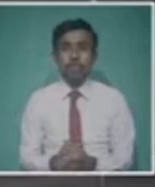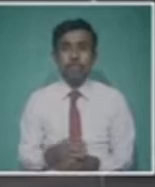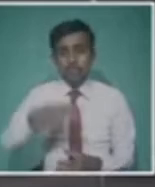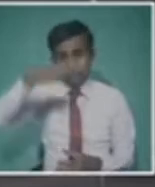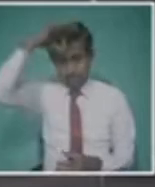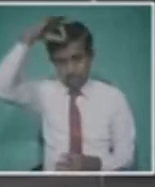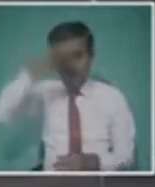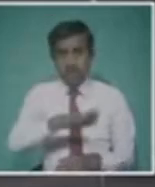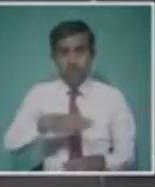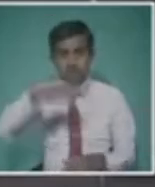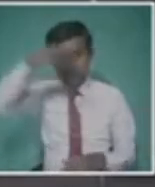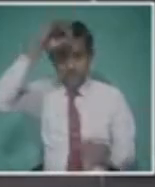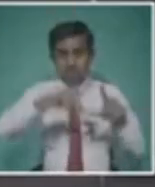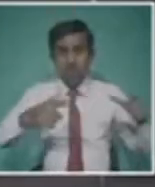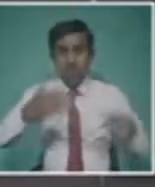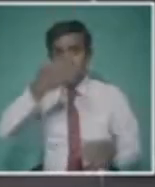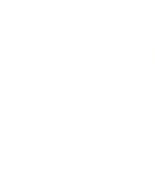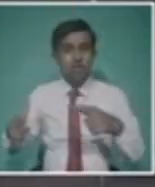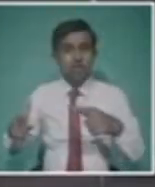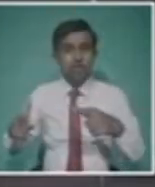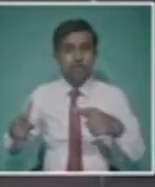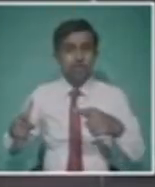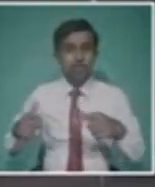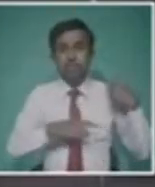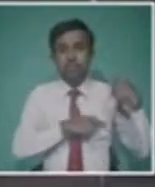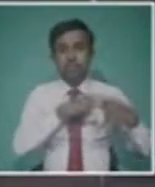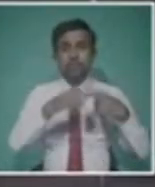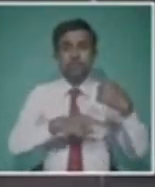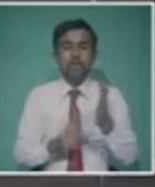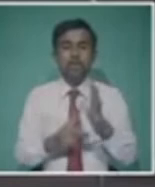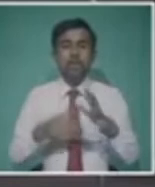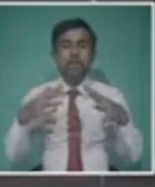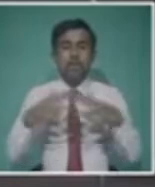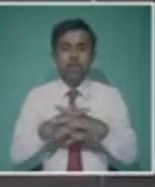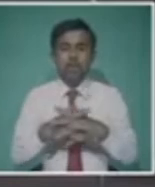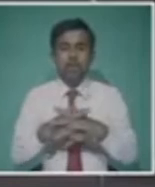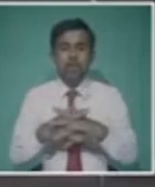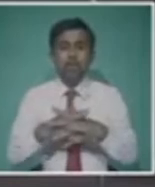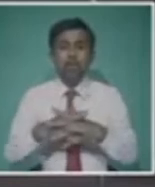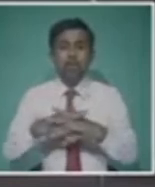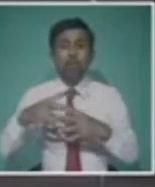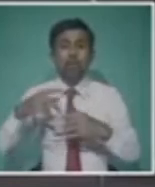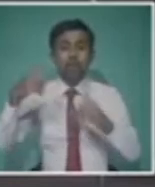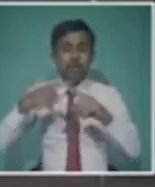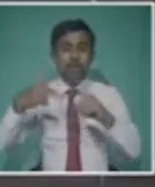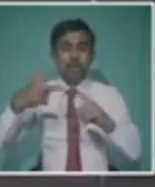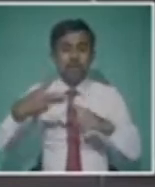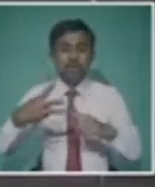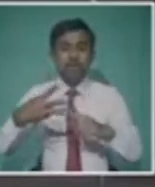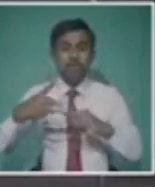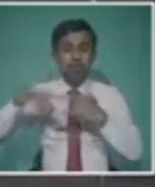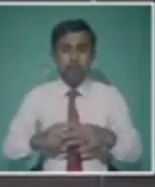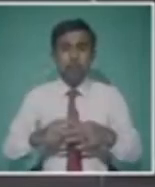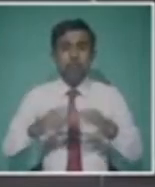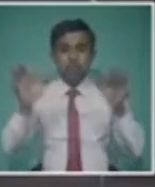සිංහල දරුවාට සිංහල භාෂාවෙනුත් දමිළ දරුවාට දමිළ භාෂාවෙන් කාලයක් තිස්සේ නීති විද්‍යාලයේ ප්‍රථම දෙවන සහ තුන්වෙනි වර්ෂවල ප්‍රශ්න